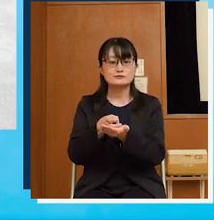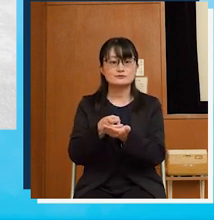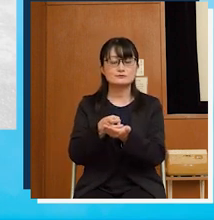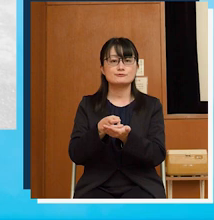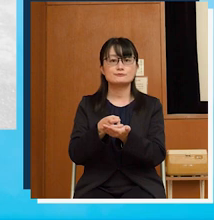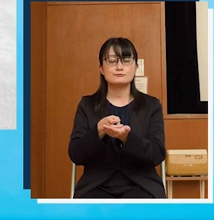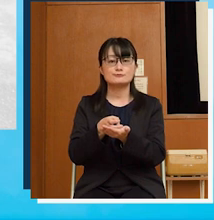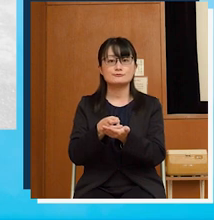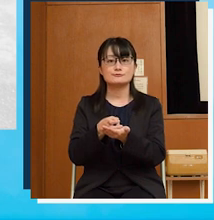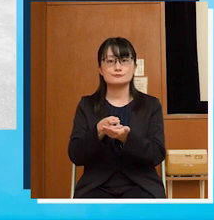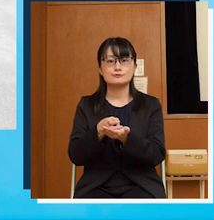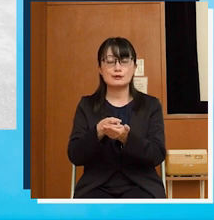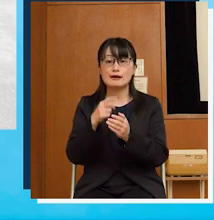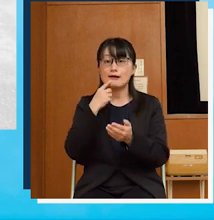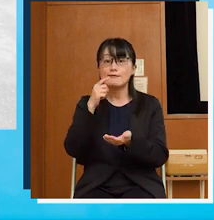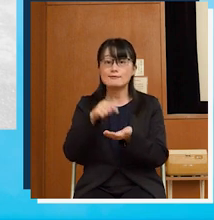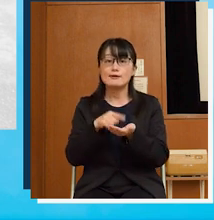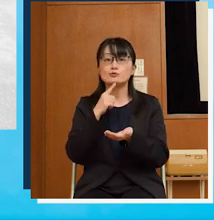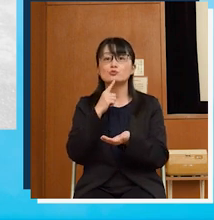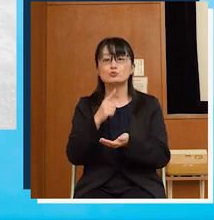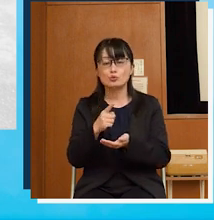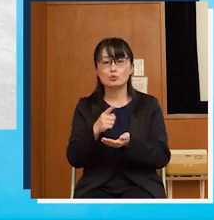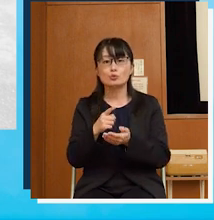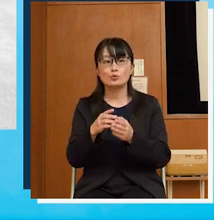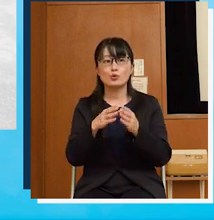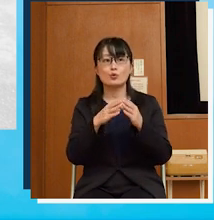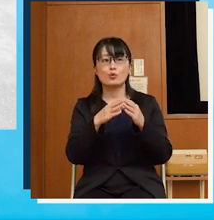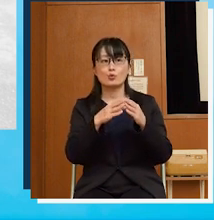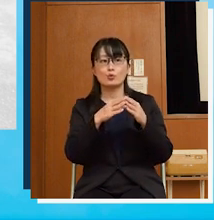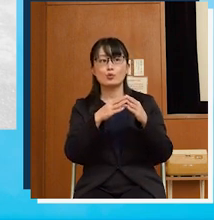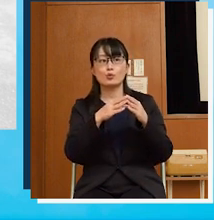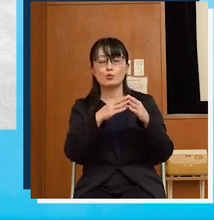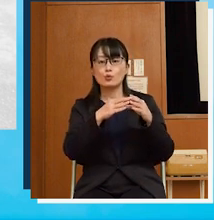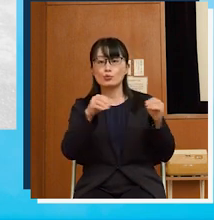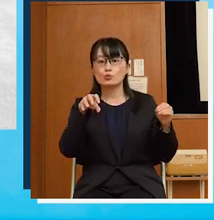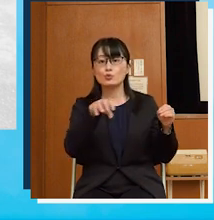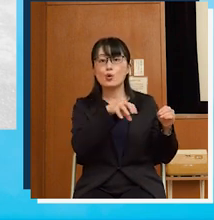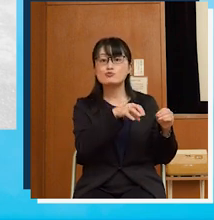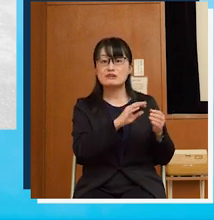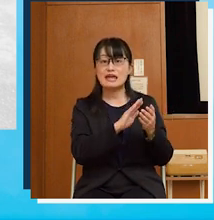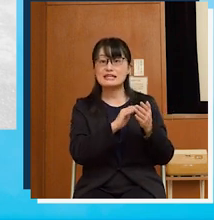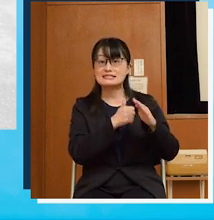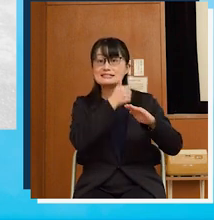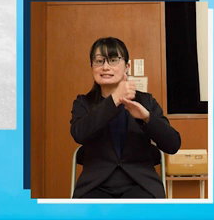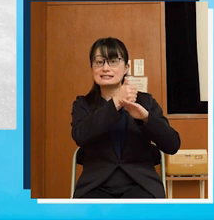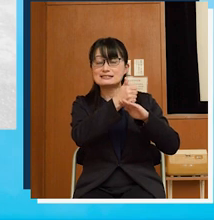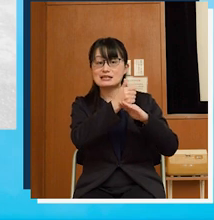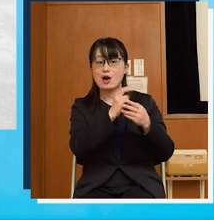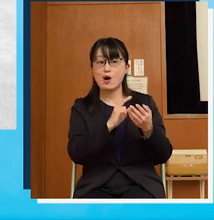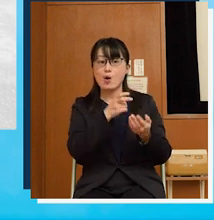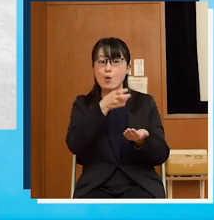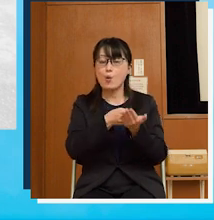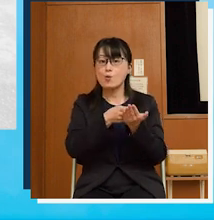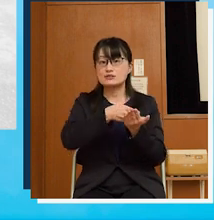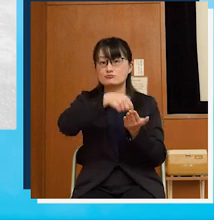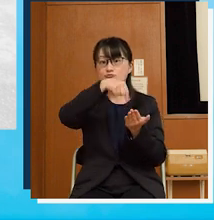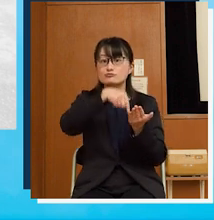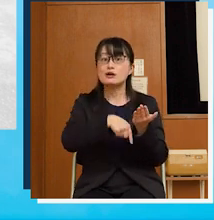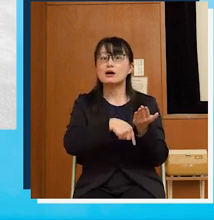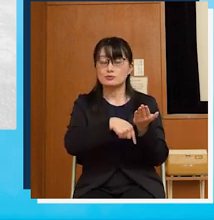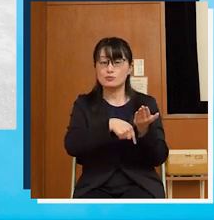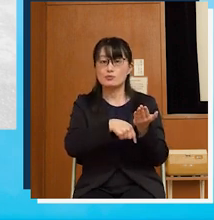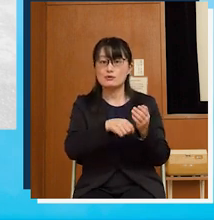こう書いてますえ簡単に言えばですねえ都道県知事がですねえま要するに法律で定められてる事務の